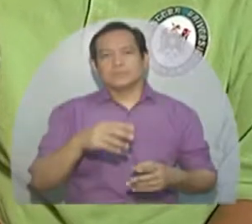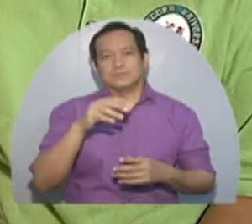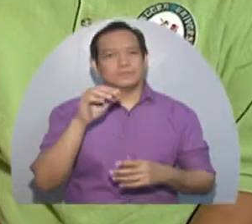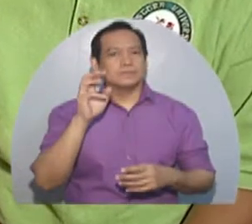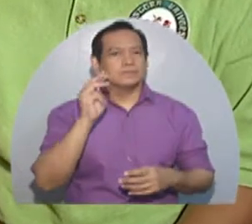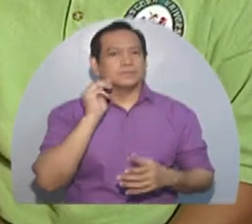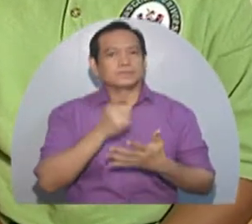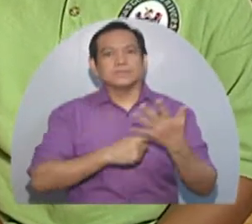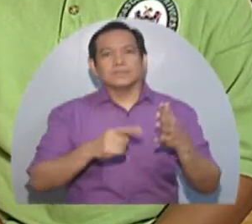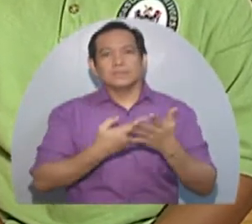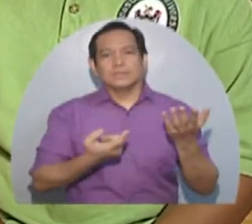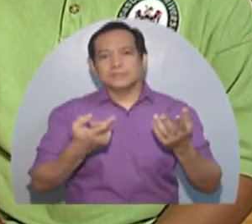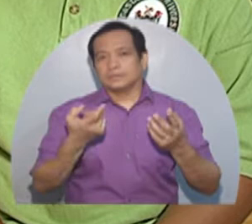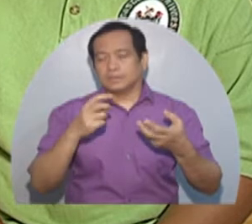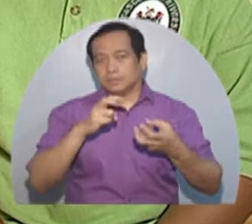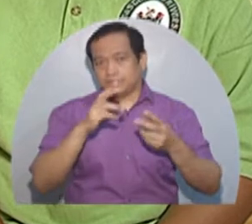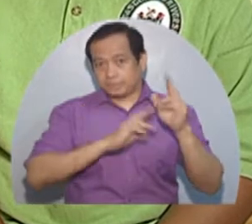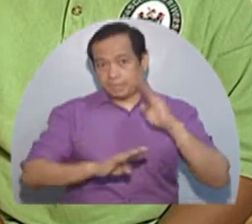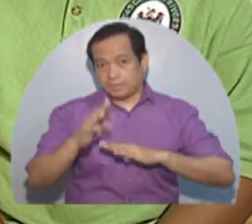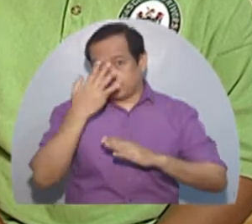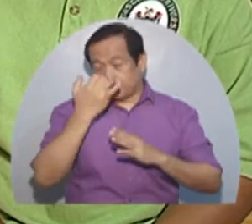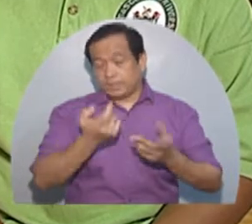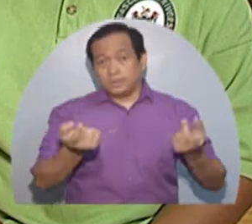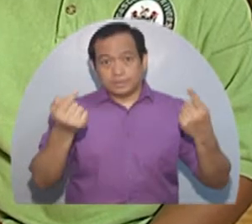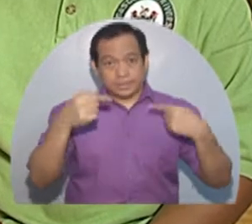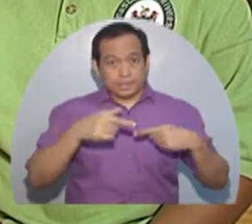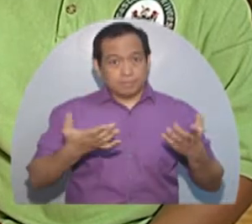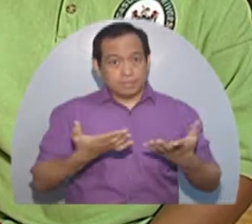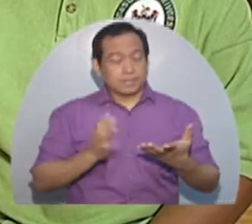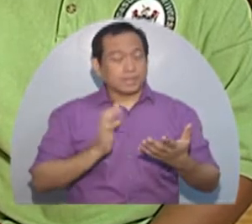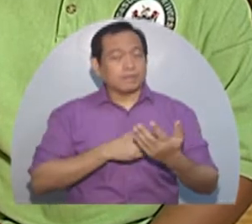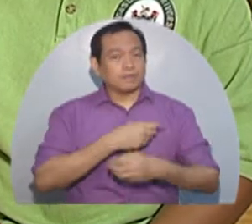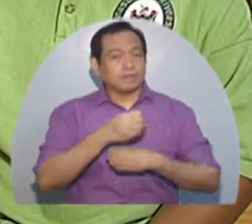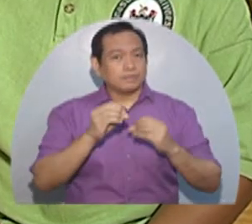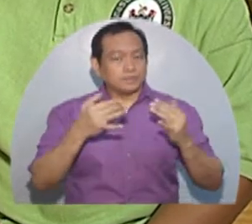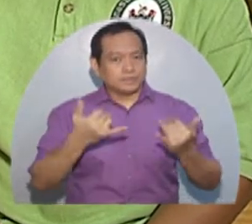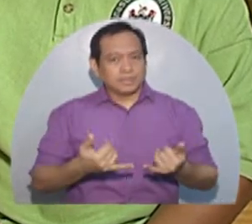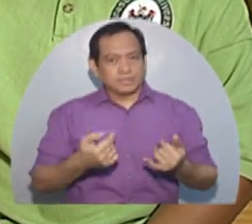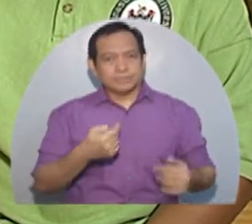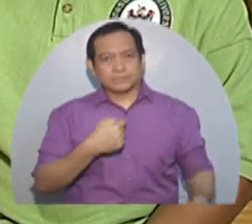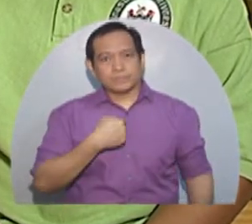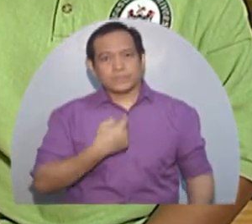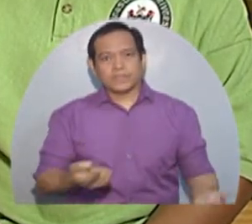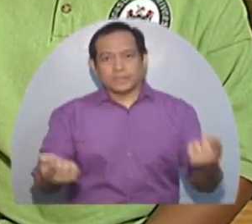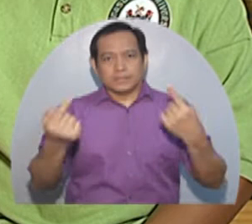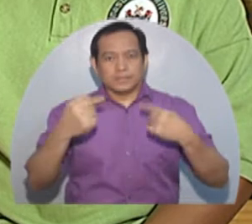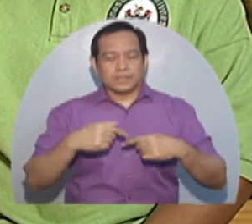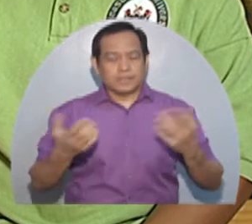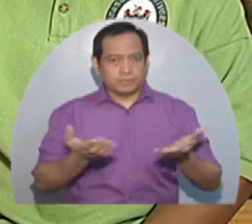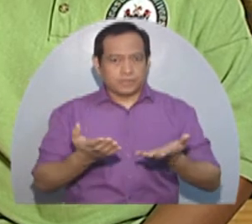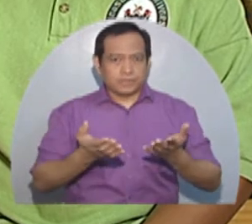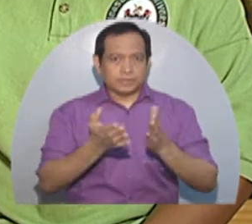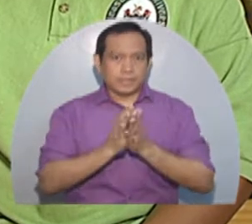Aling Lena, anong problema ninyo? Bakit kayo narito sa atin ngayon? Ako po ay